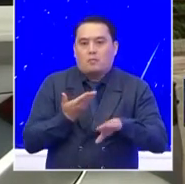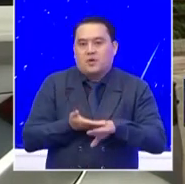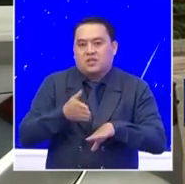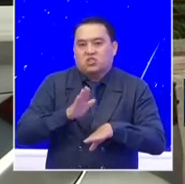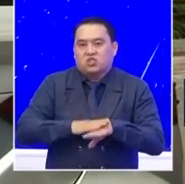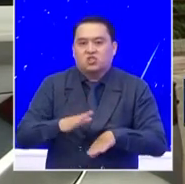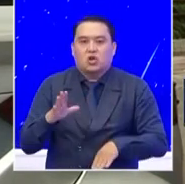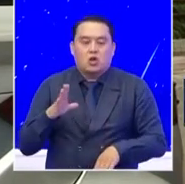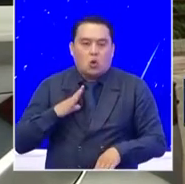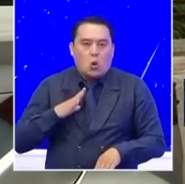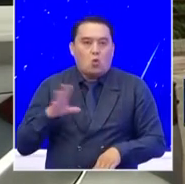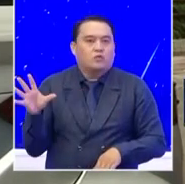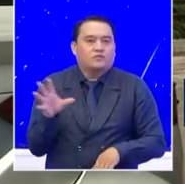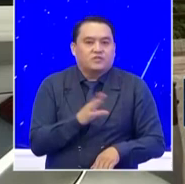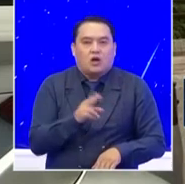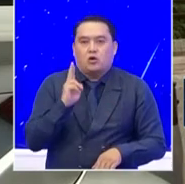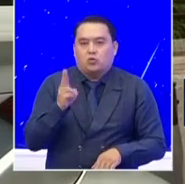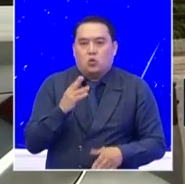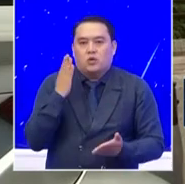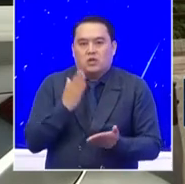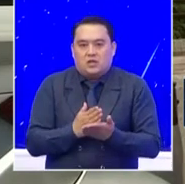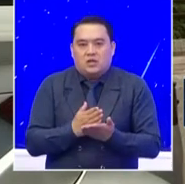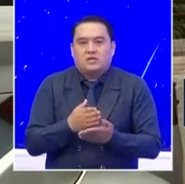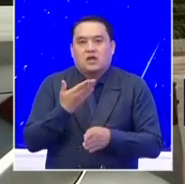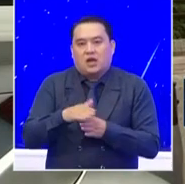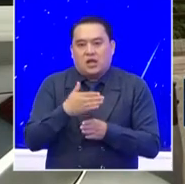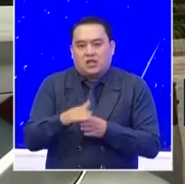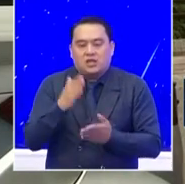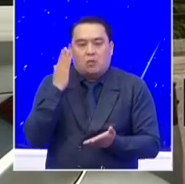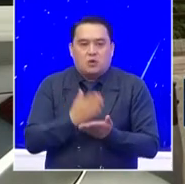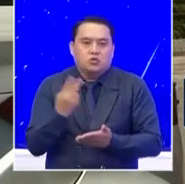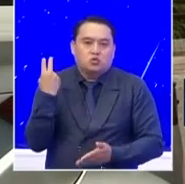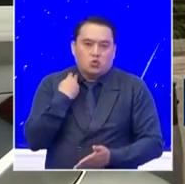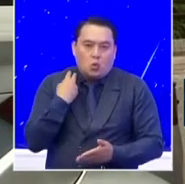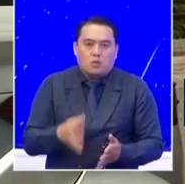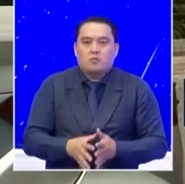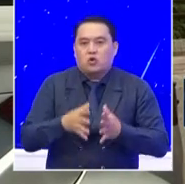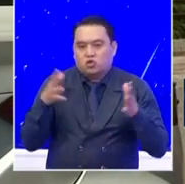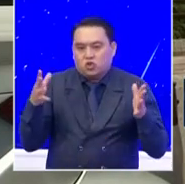тяжело. Это у всех, у каждого есть кредиты большие, есть долги большие.